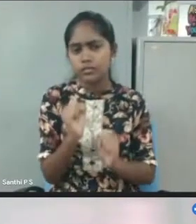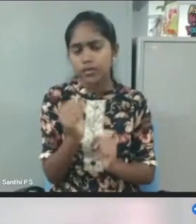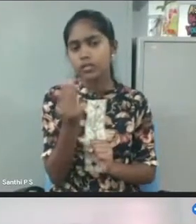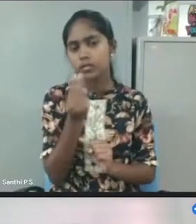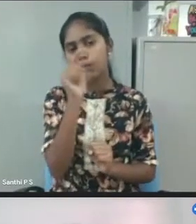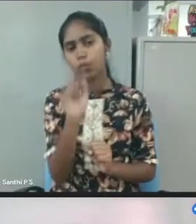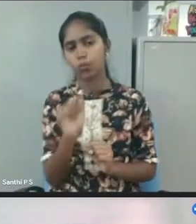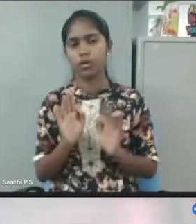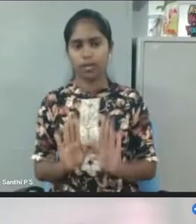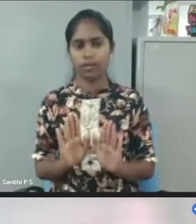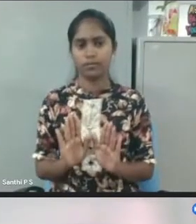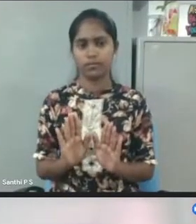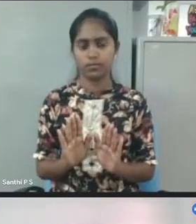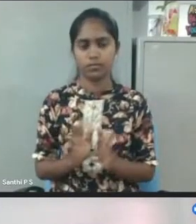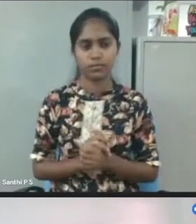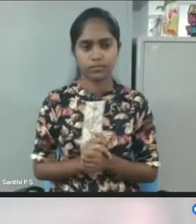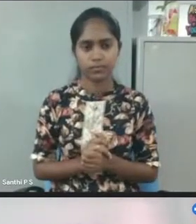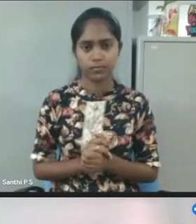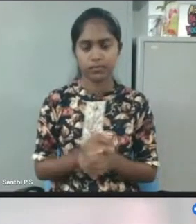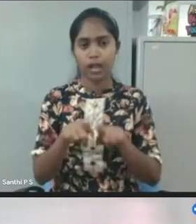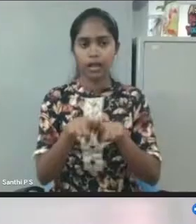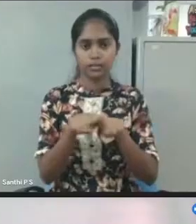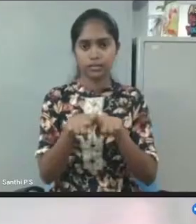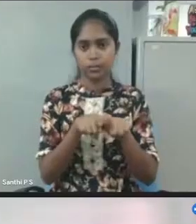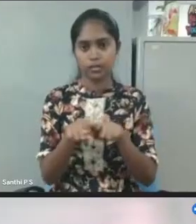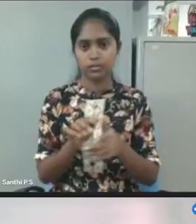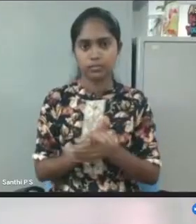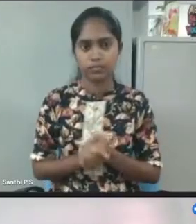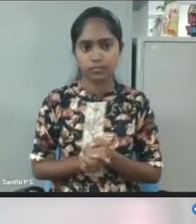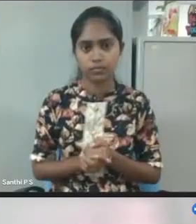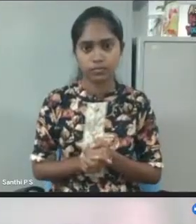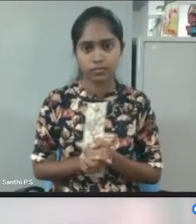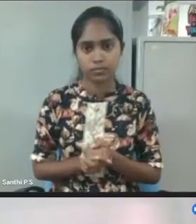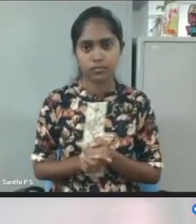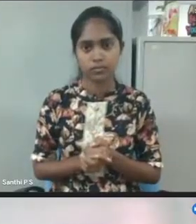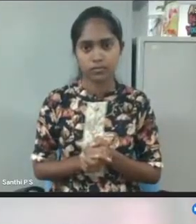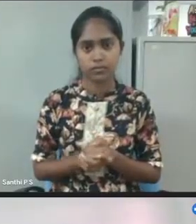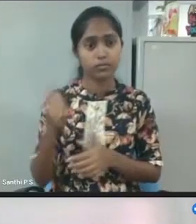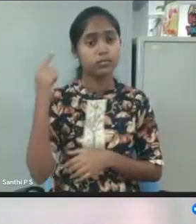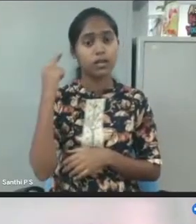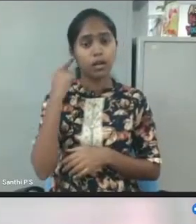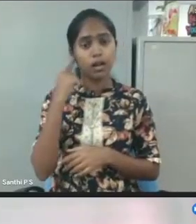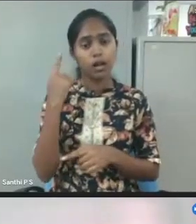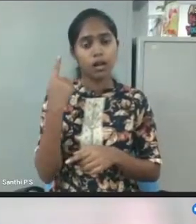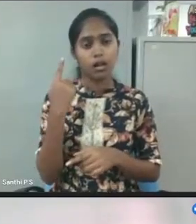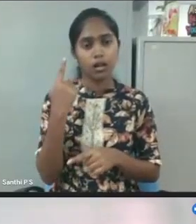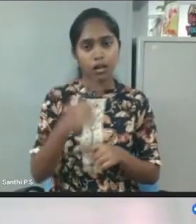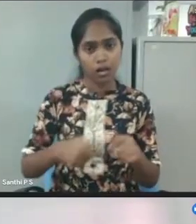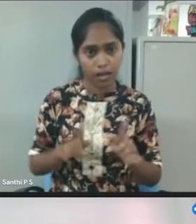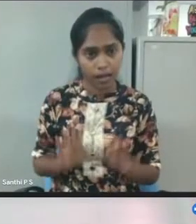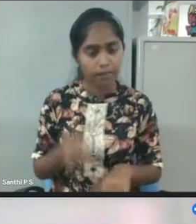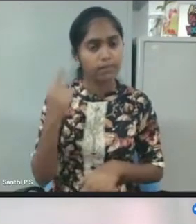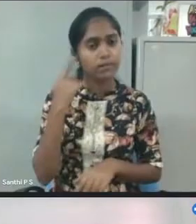അധികമുണ്ട് അല്ലേ. ഒരു എക്സാമ്പിളായിട്ട് ഉദാഹരണത്തിന് ഒരു കേൾവി പരിമിതിയോ സംസാര പരിമിതിയോ